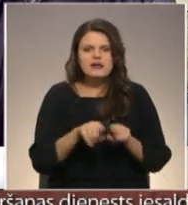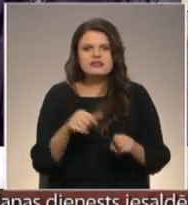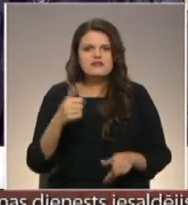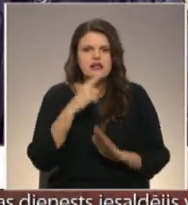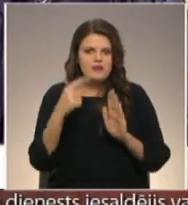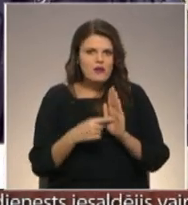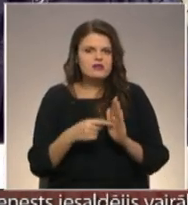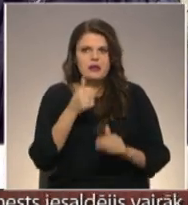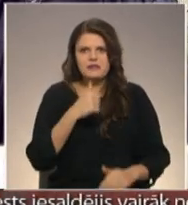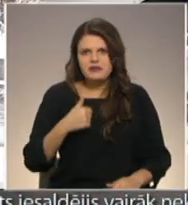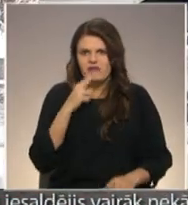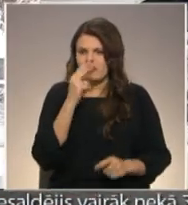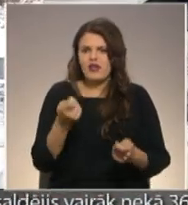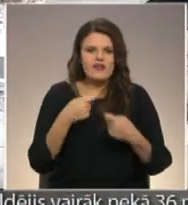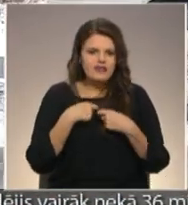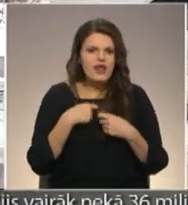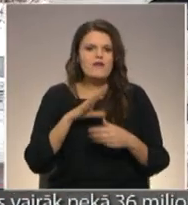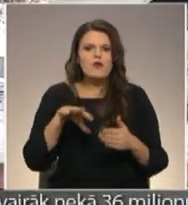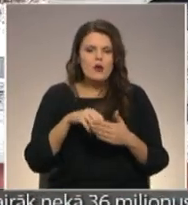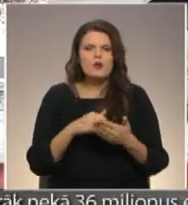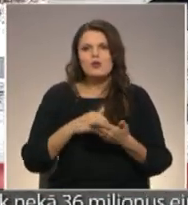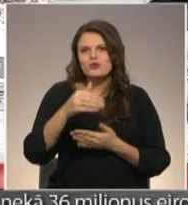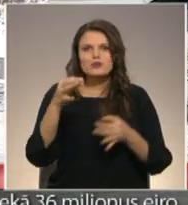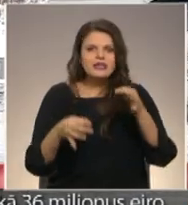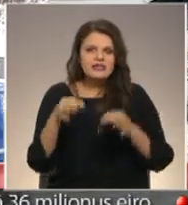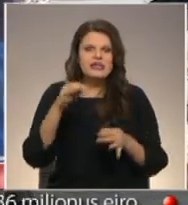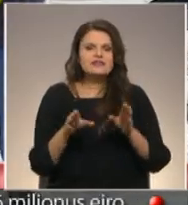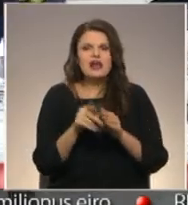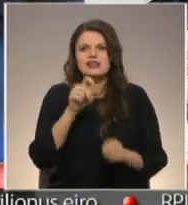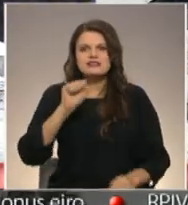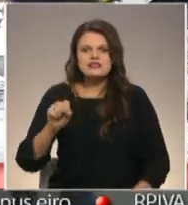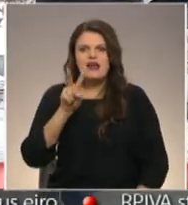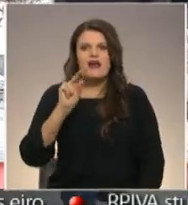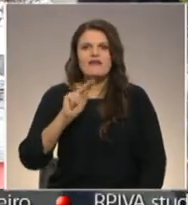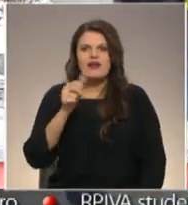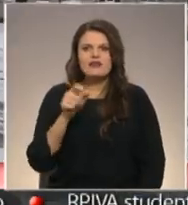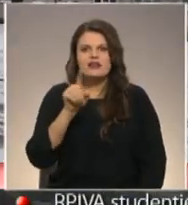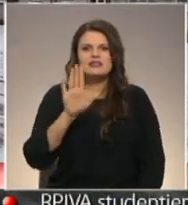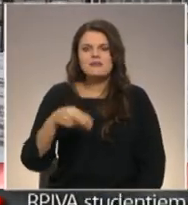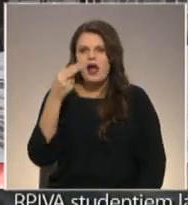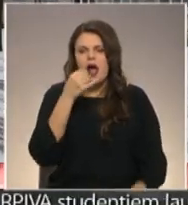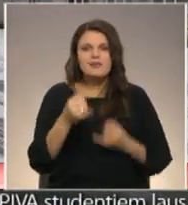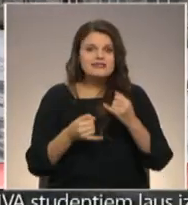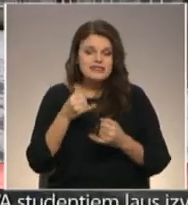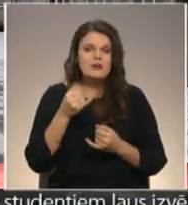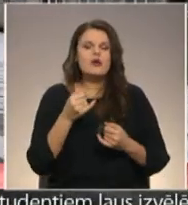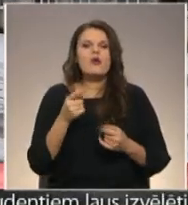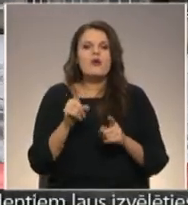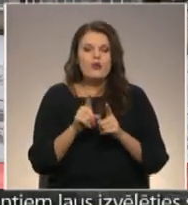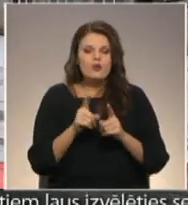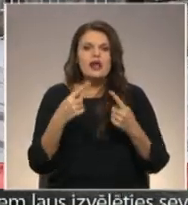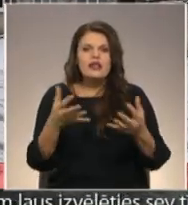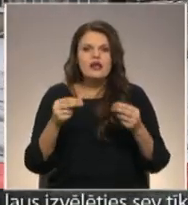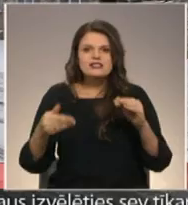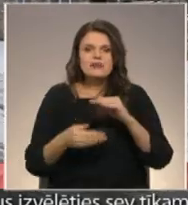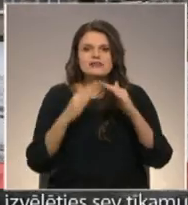prasījām privatizāciju, bet nedeva. Joprojām gan turpinās tiesvedība ar SIA Vedgas par apsaimniekošanu un jāatgūst arī zeme zem mājām,